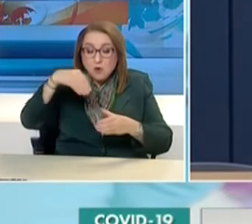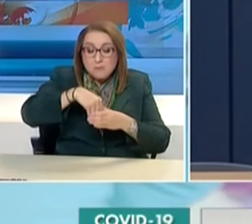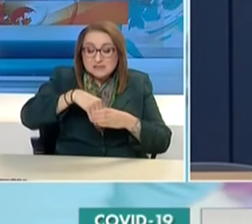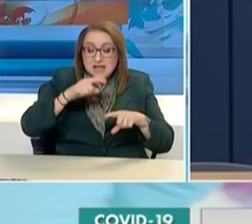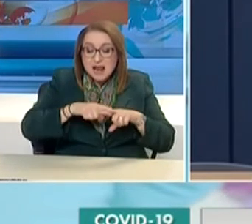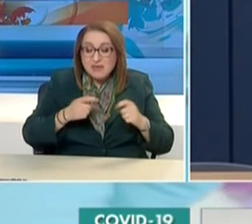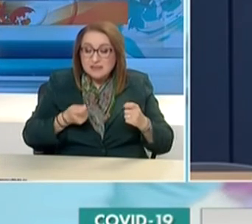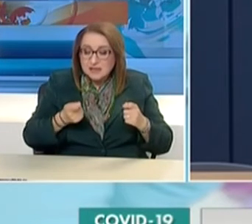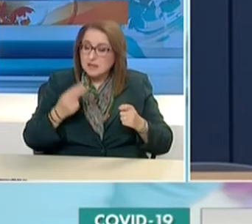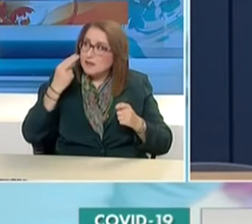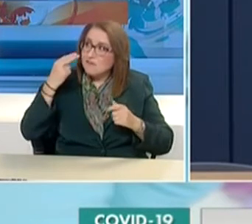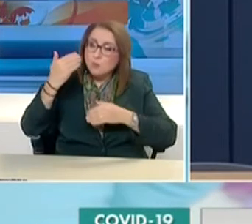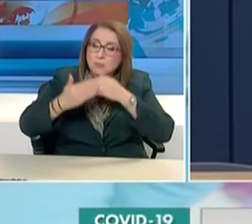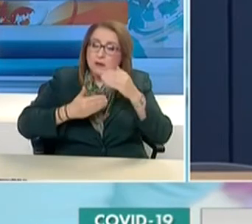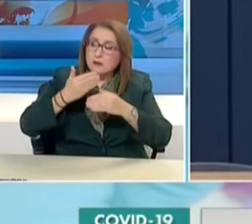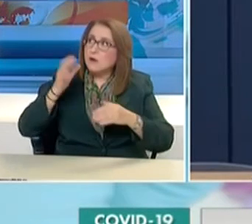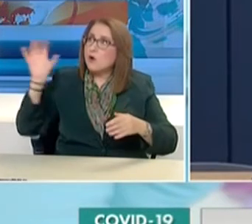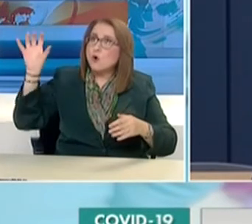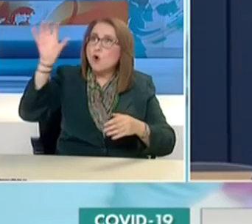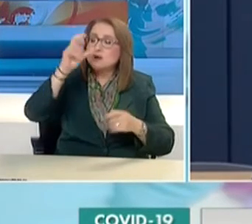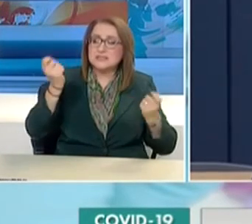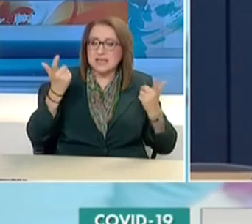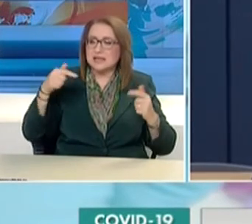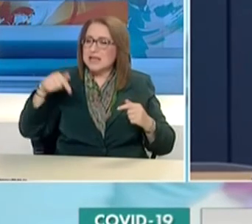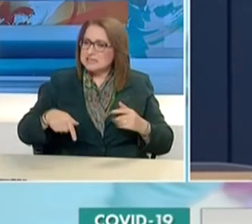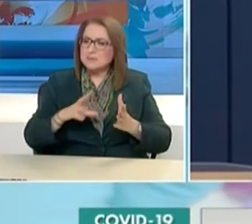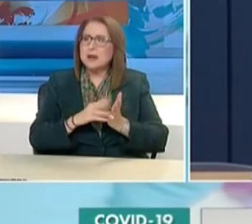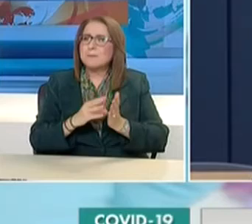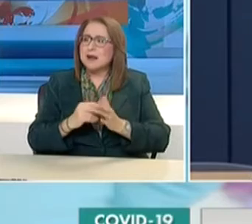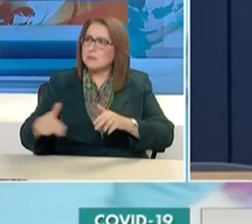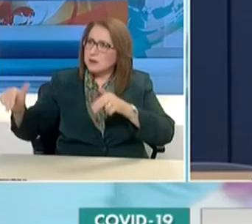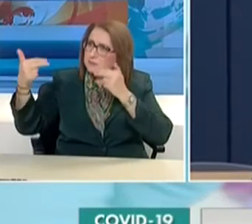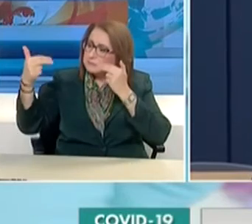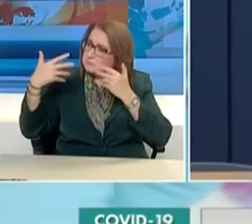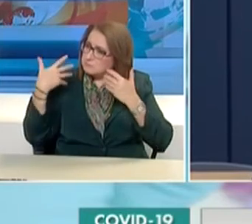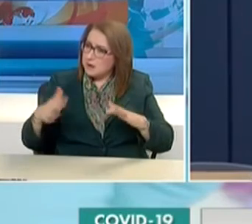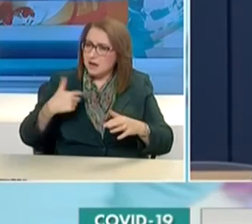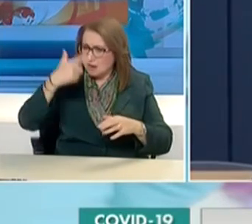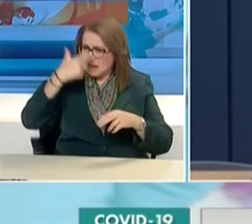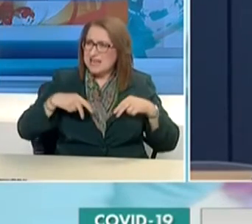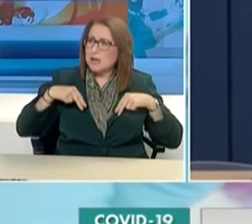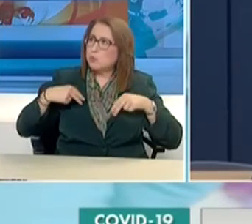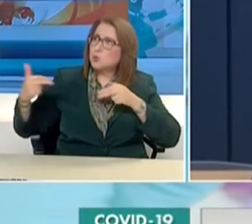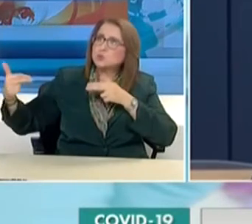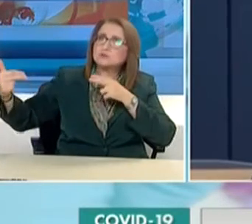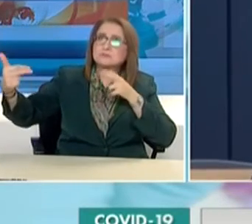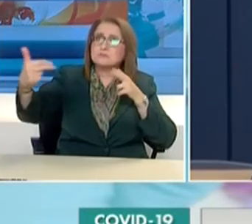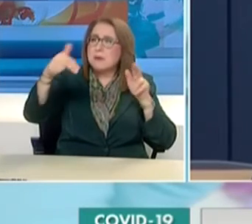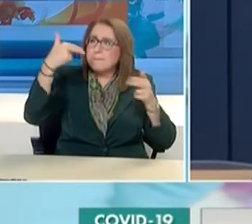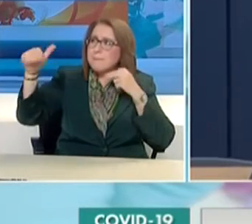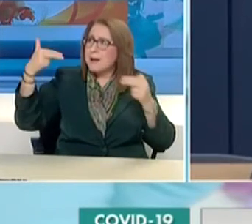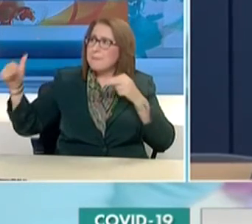όσο και τις εξωτερικές εξελίξεις. Σήμερα, ας πούμε, είχαμε τηλεδιάσκεψη με τους συνομολόγους μου σε όλη την Ευρώπη, υπό τον αρμόδιο